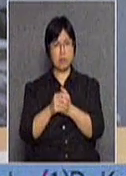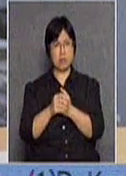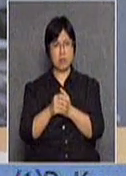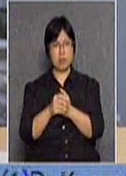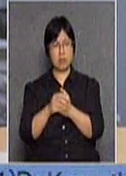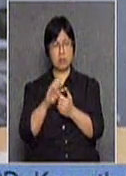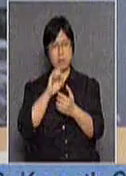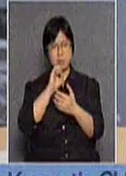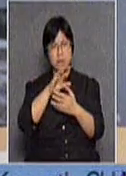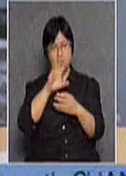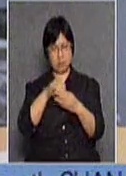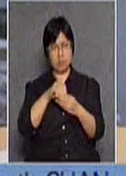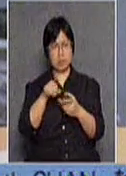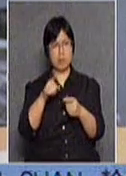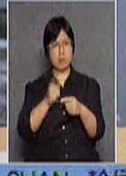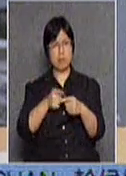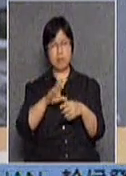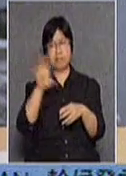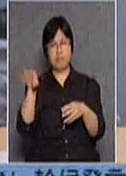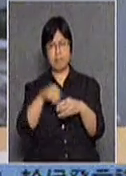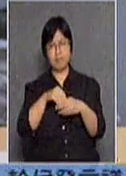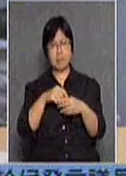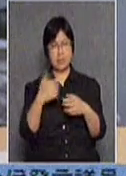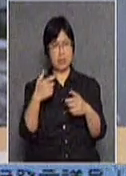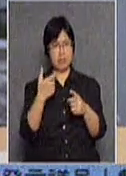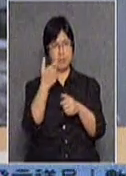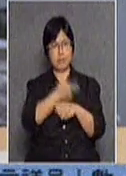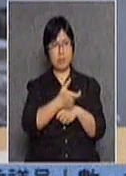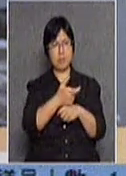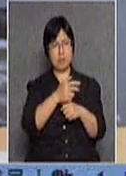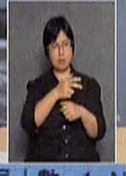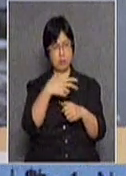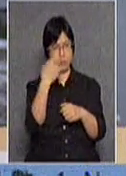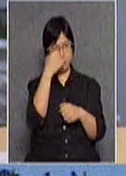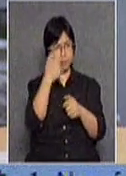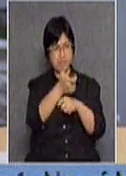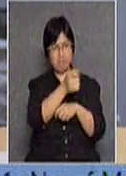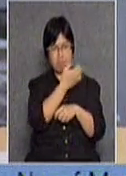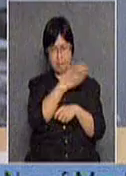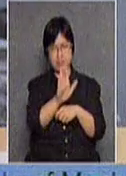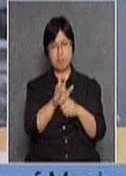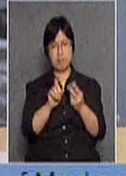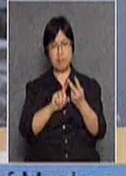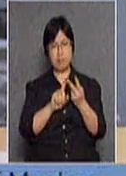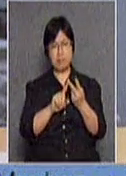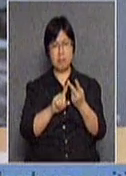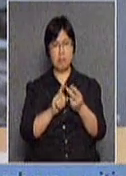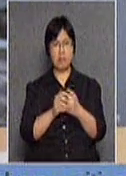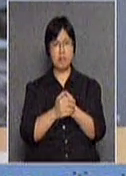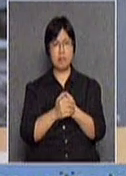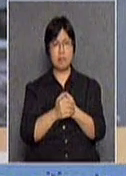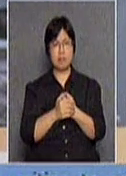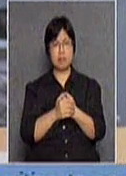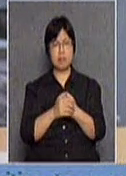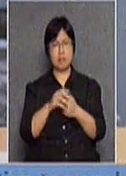講法咧，就根本不應該納入錢俾嗰位處長先啦。第一件事，第二咧就不應該納